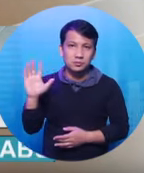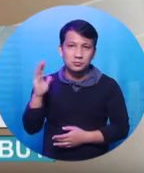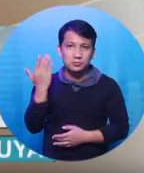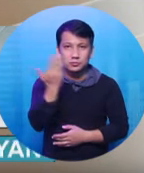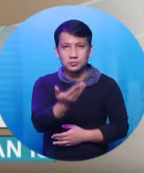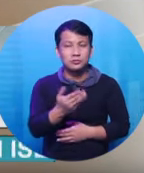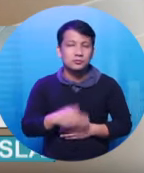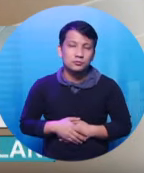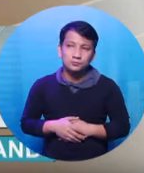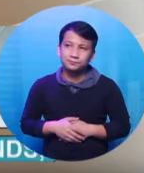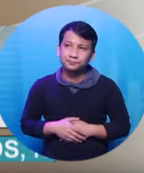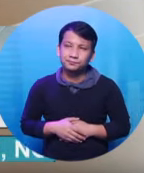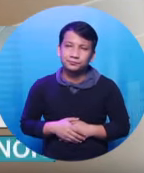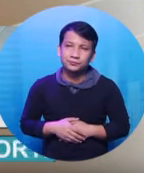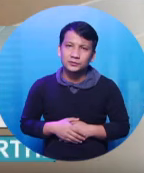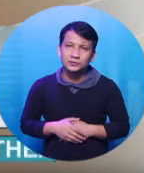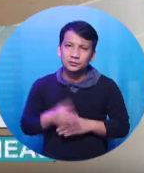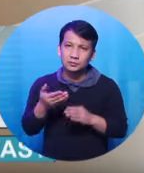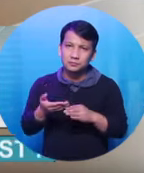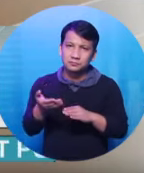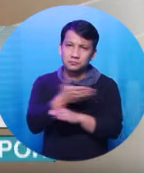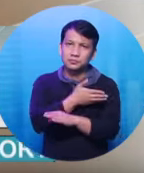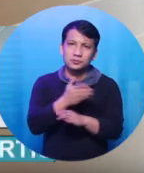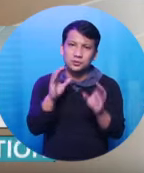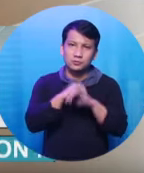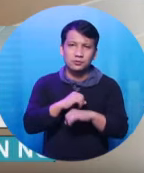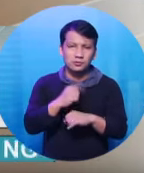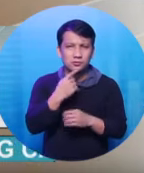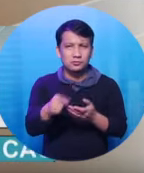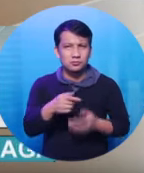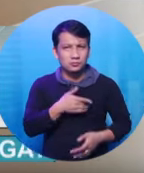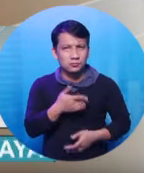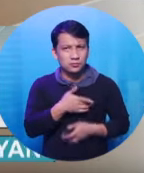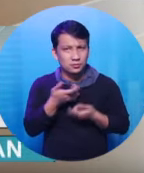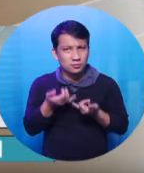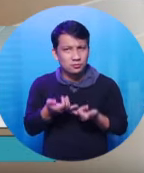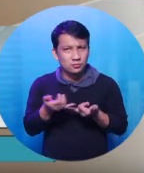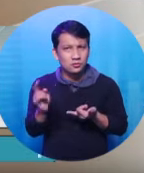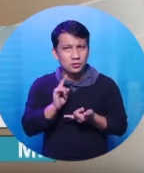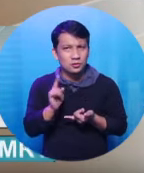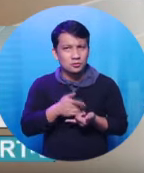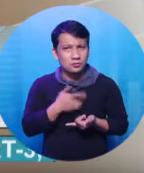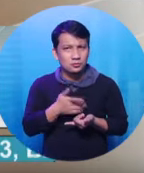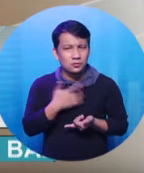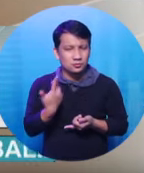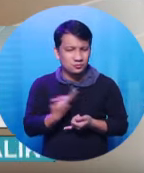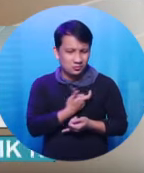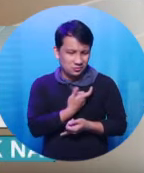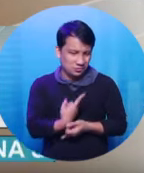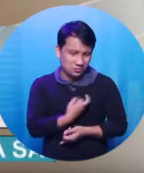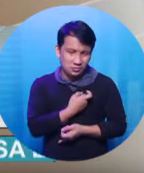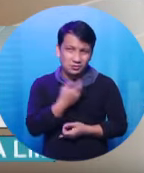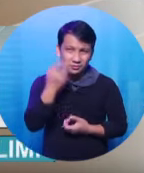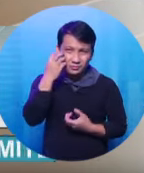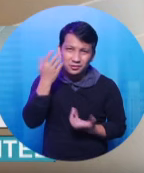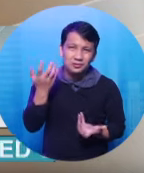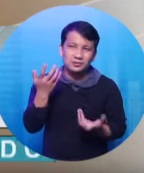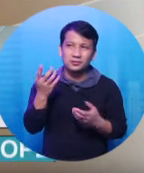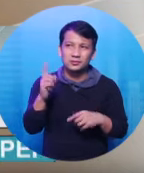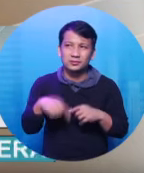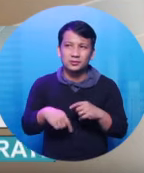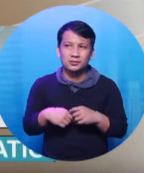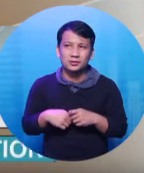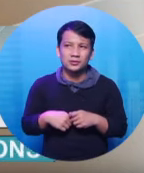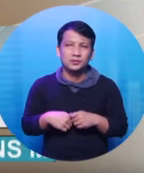inyo. Bago tayo magtapos, ano po yung naramdaman nyo ngayon, yung as far as yung mga sugat po ninyo, ano